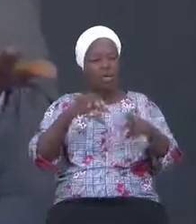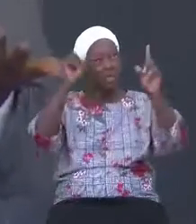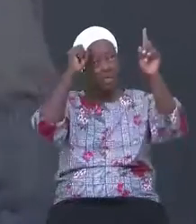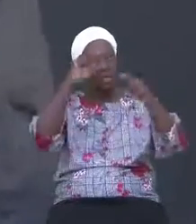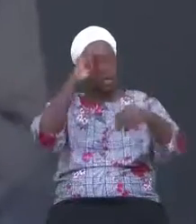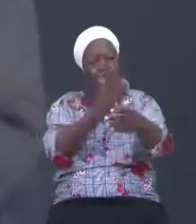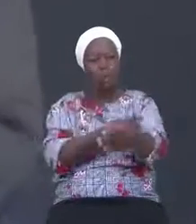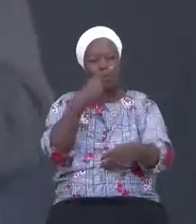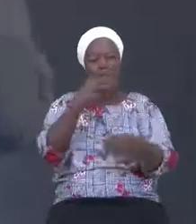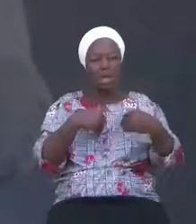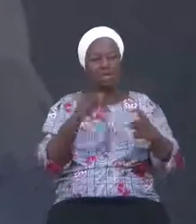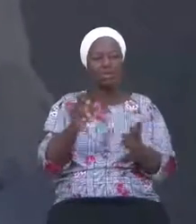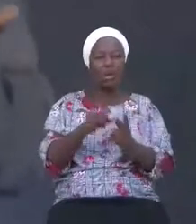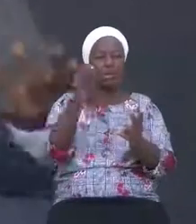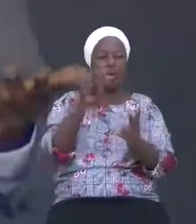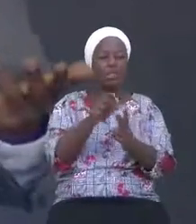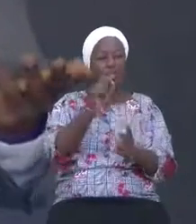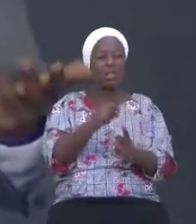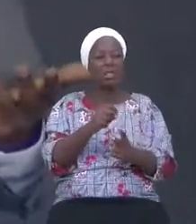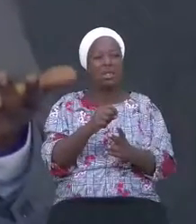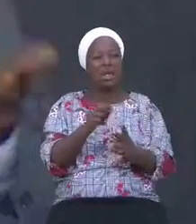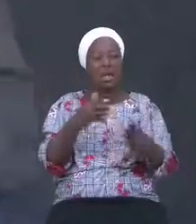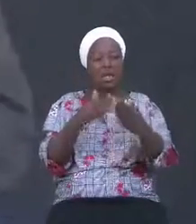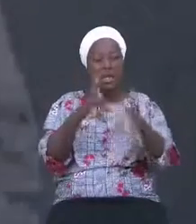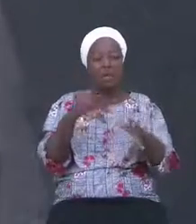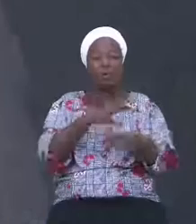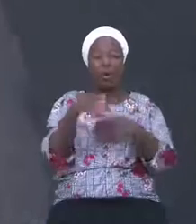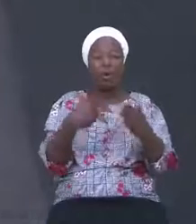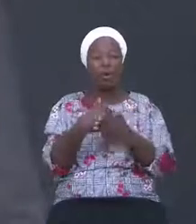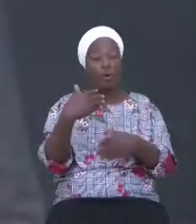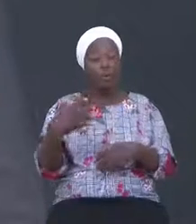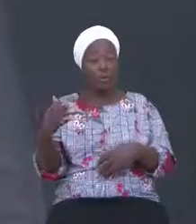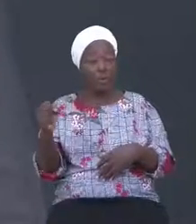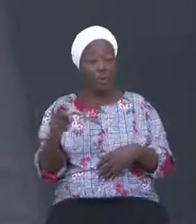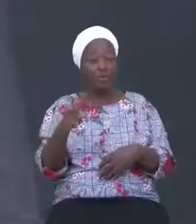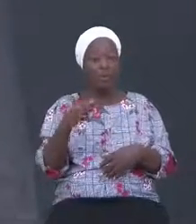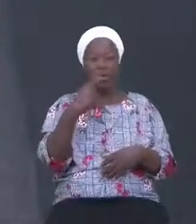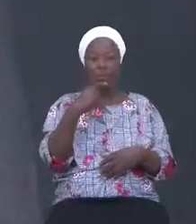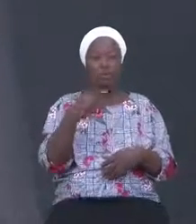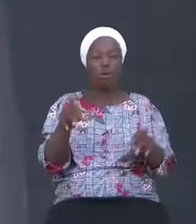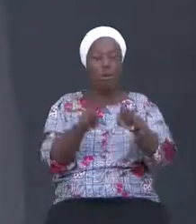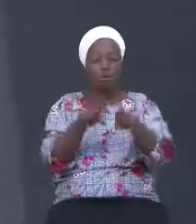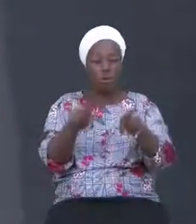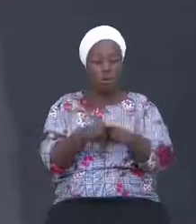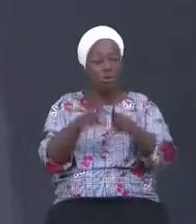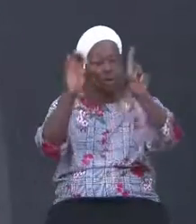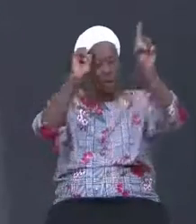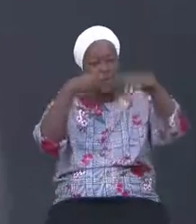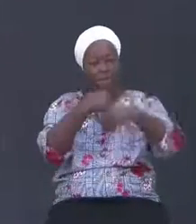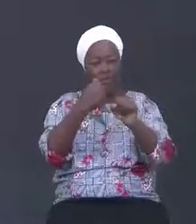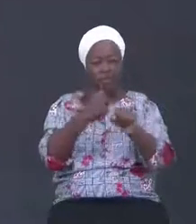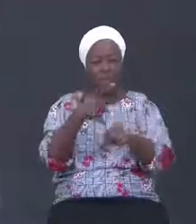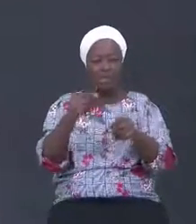qu'il a établi, héritier de toutes choses, par lequel il a aussi créé le